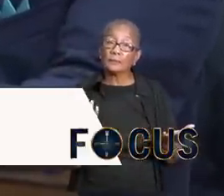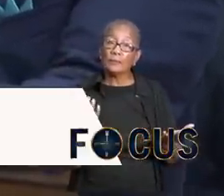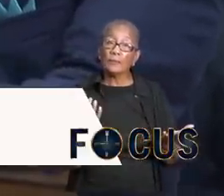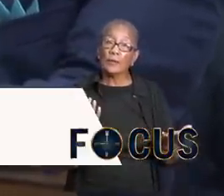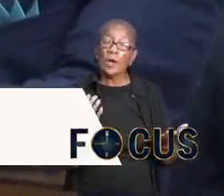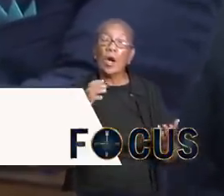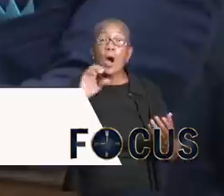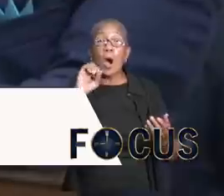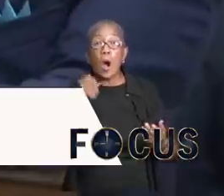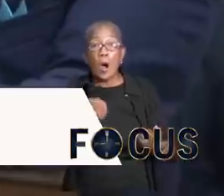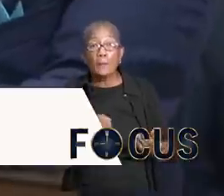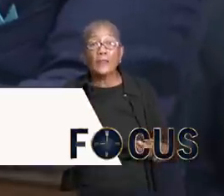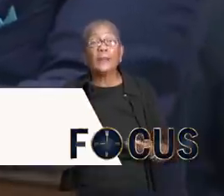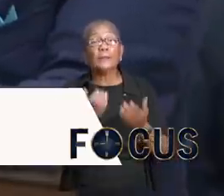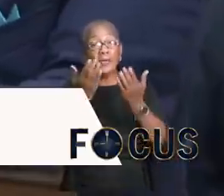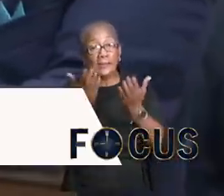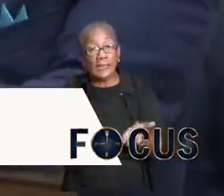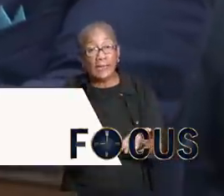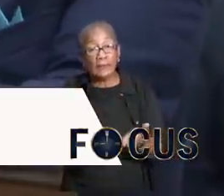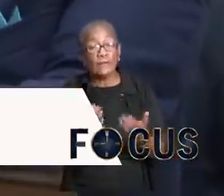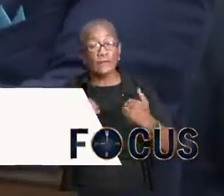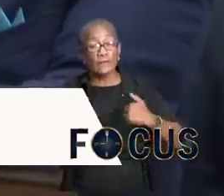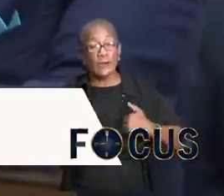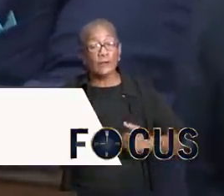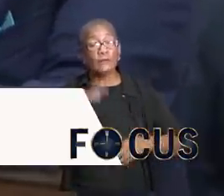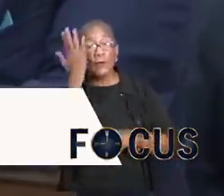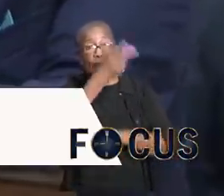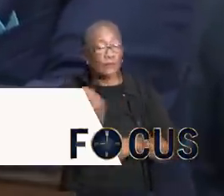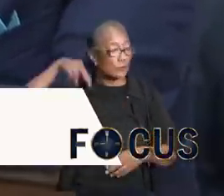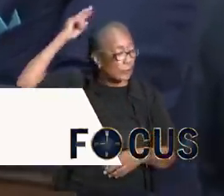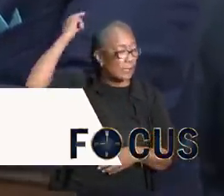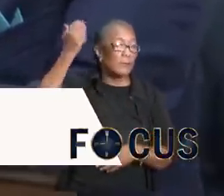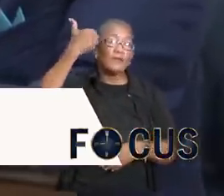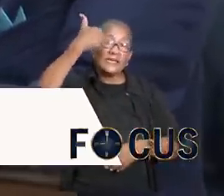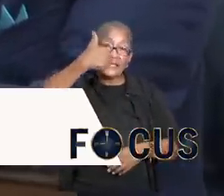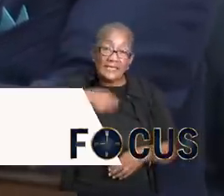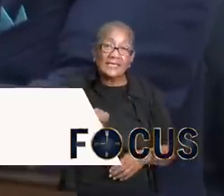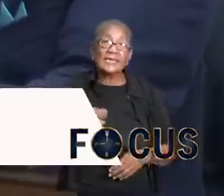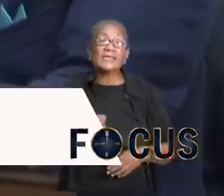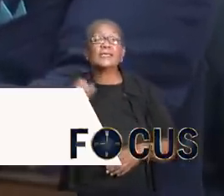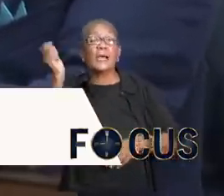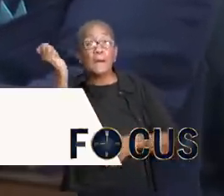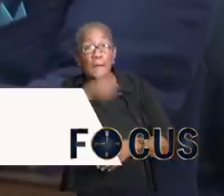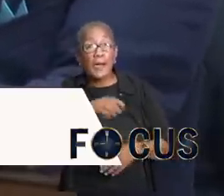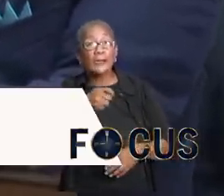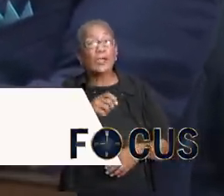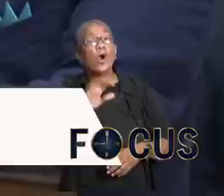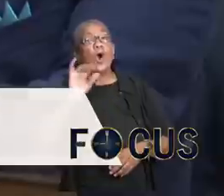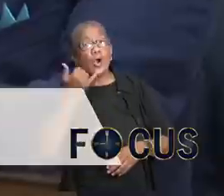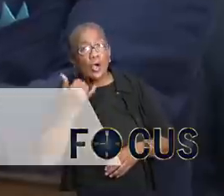op dat mandaat van uw volk van Suriname van 60 maanden. Ja, er gaan nog